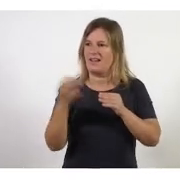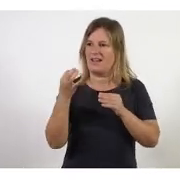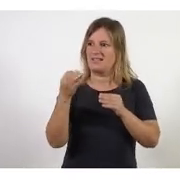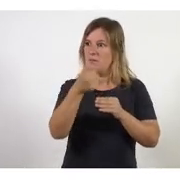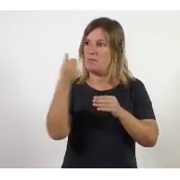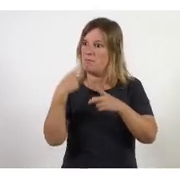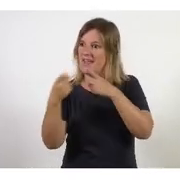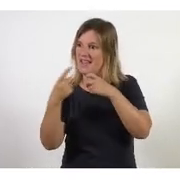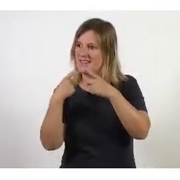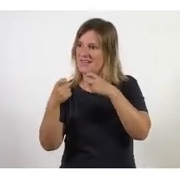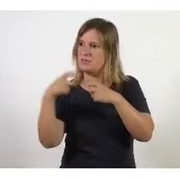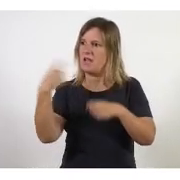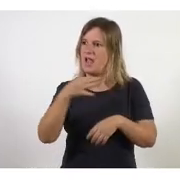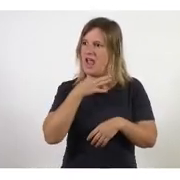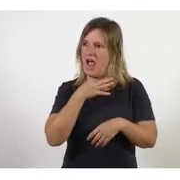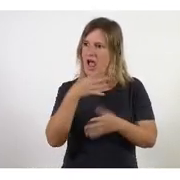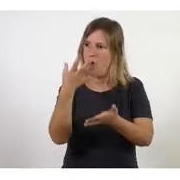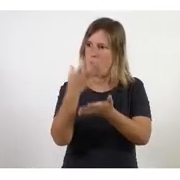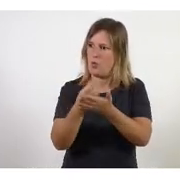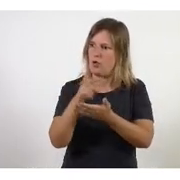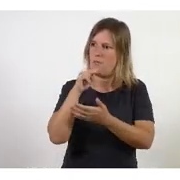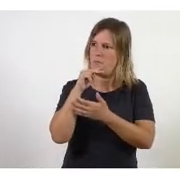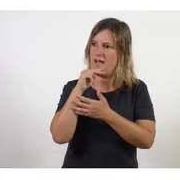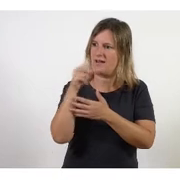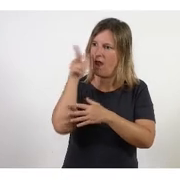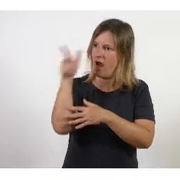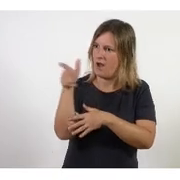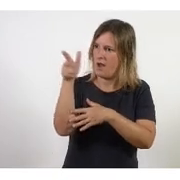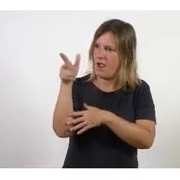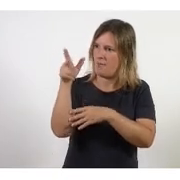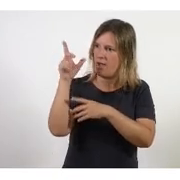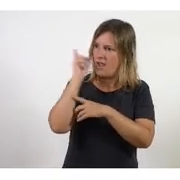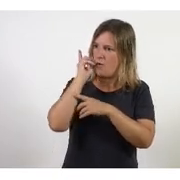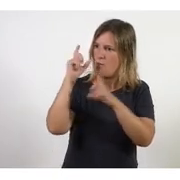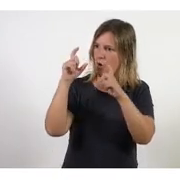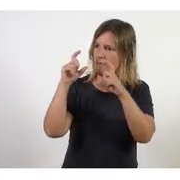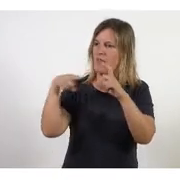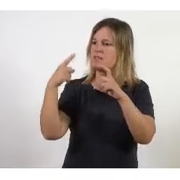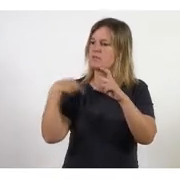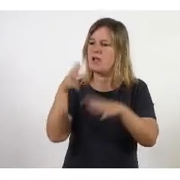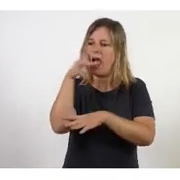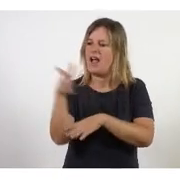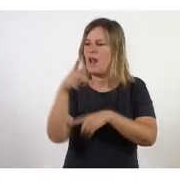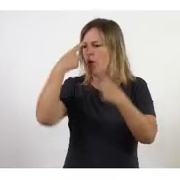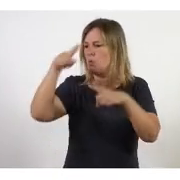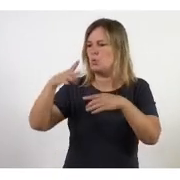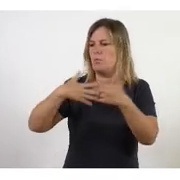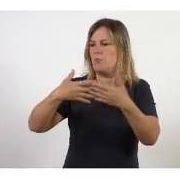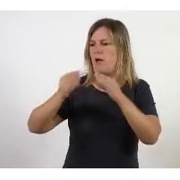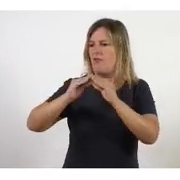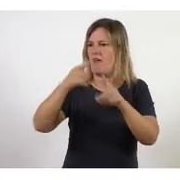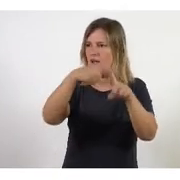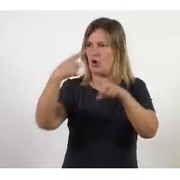entrevistem, tenim el seu àudio, el tenim amb ell parlant a càmera i després el gravem fent coses. I llavors el que fem és, sobre aquest